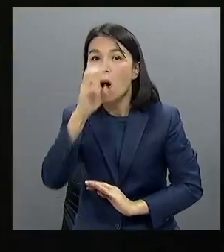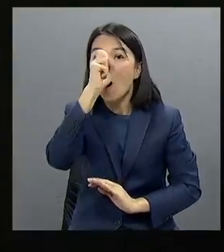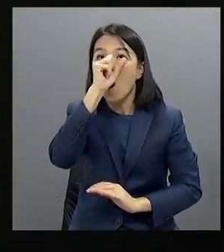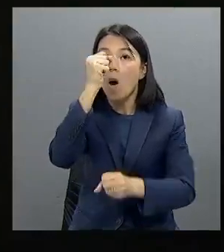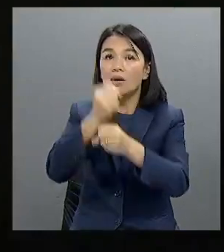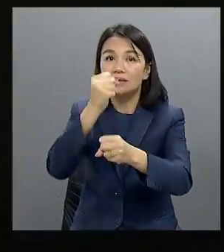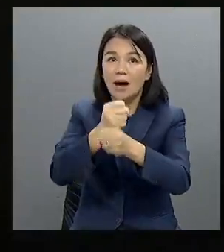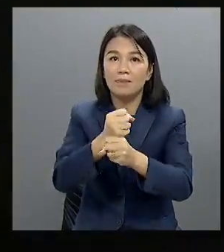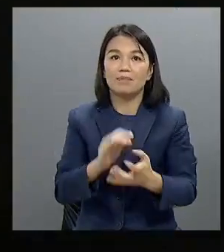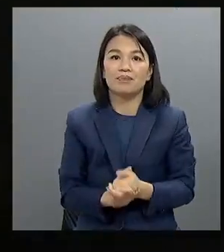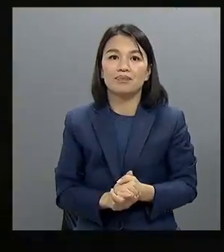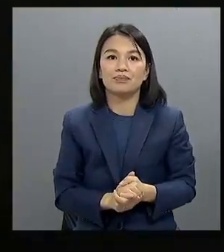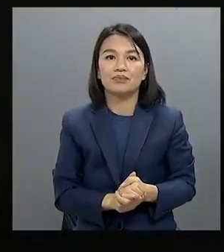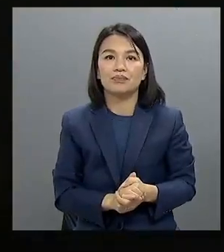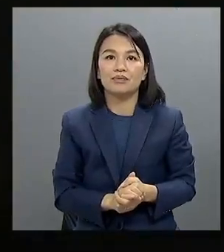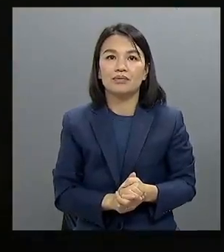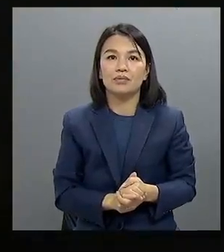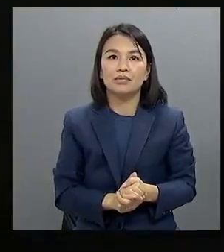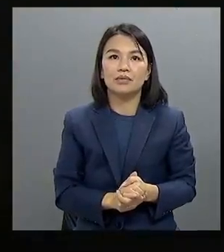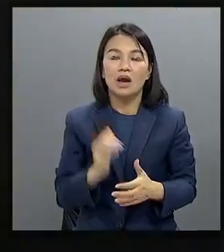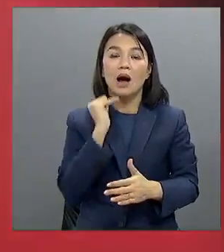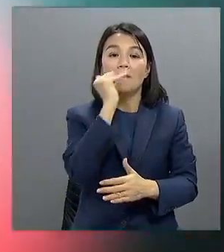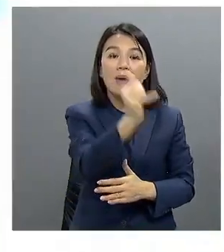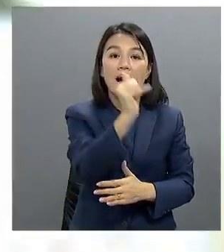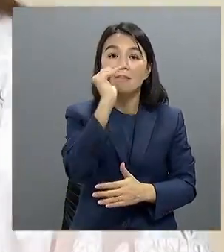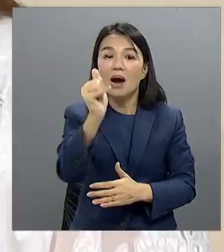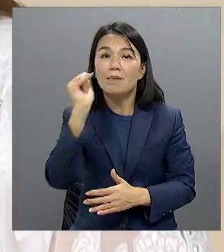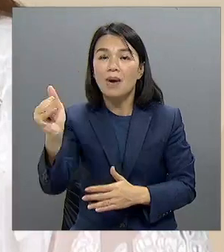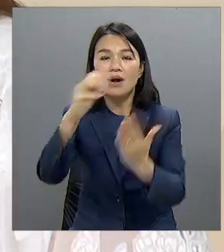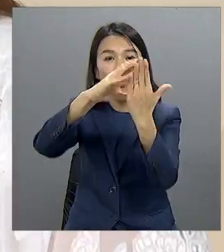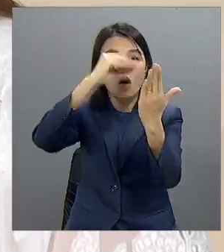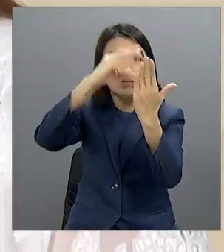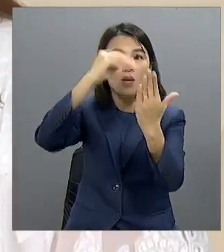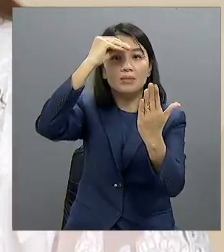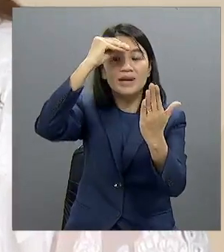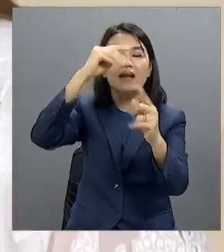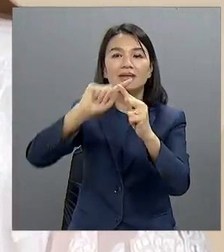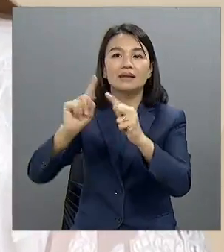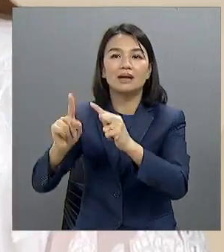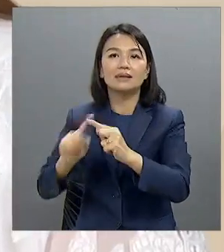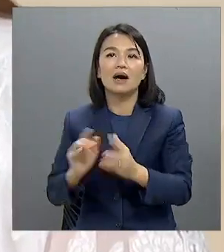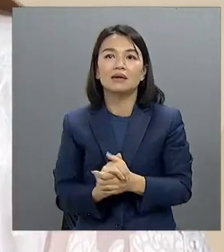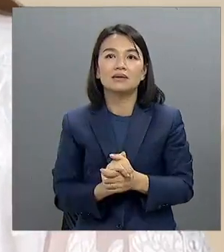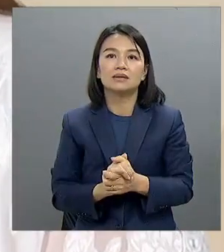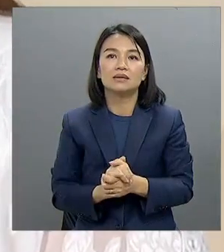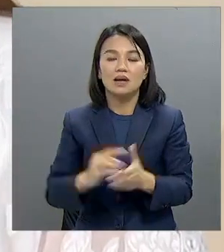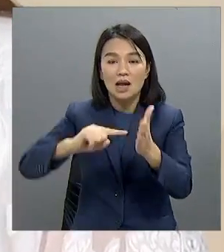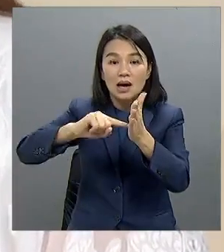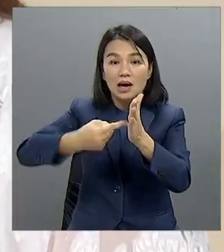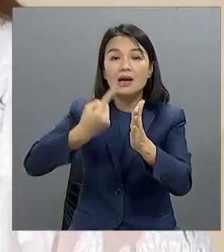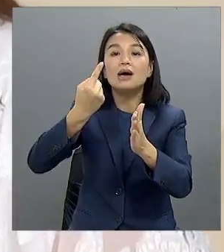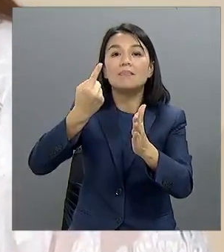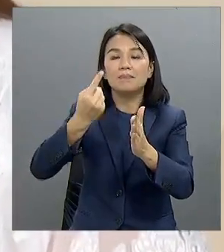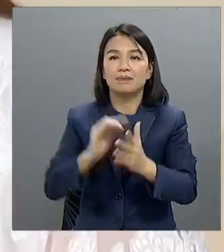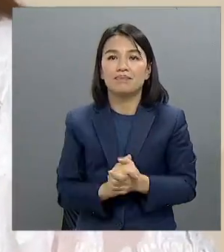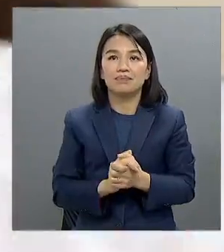ก็ตามคอร์สต่างๆเป็นคอร์สสั้นๆอะไรอย่างเงี้ยค่ะถ้าเริ่มเลยนะคะคือเราจะเริ่มจาก